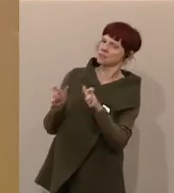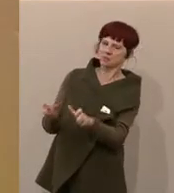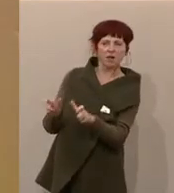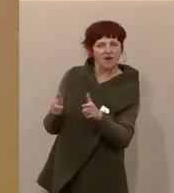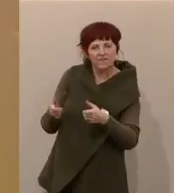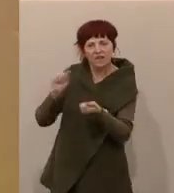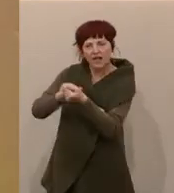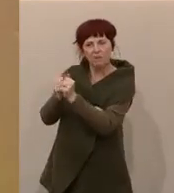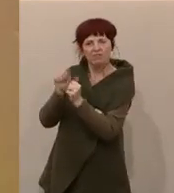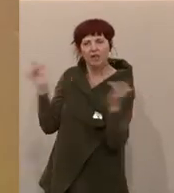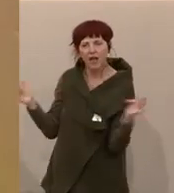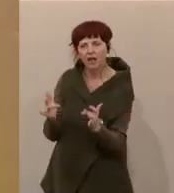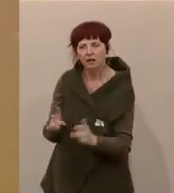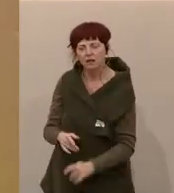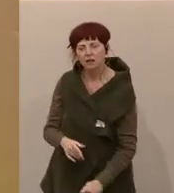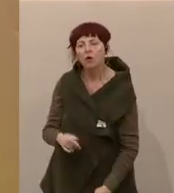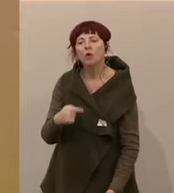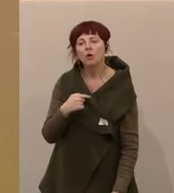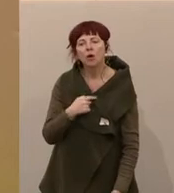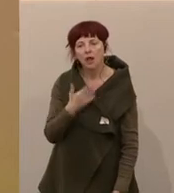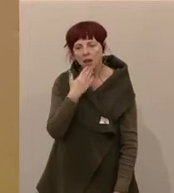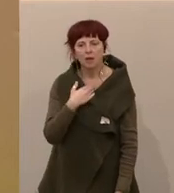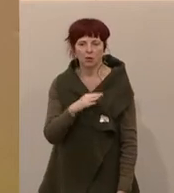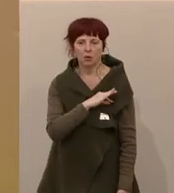liebe Kolleginnen und Kollegen. Und